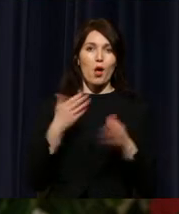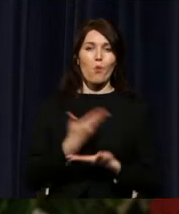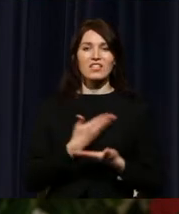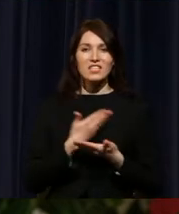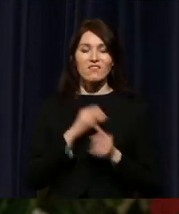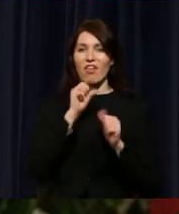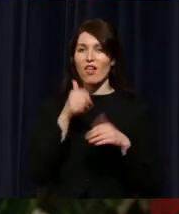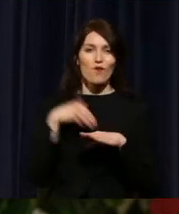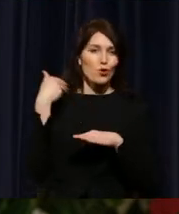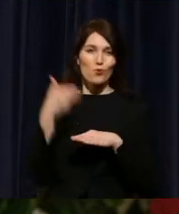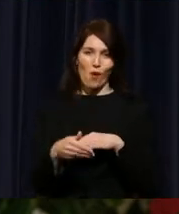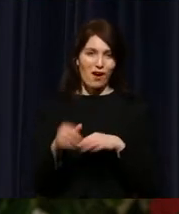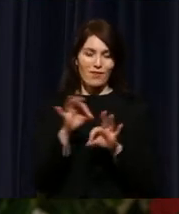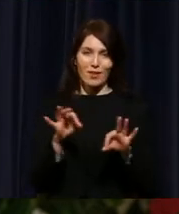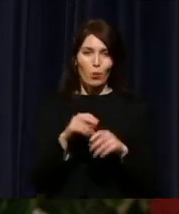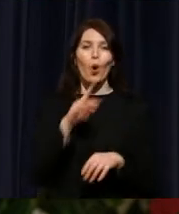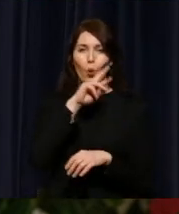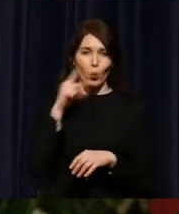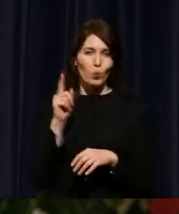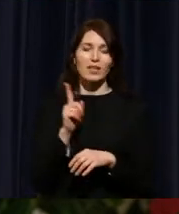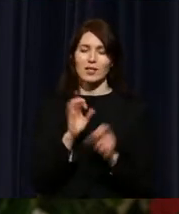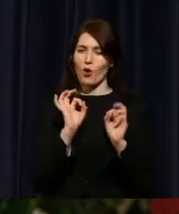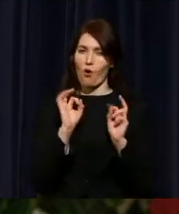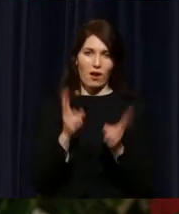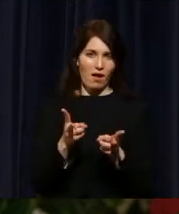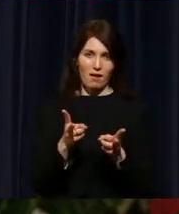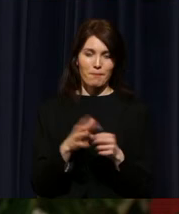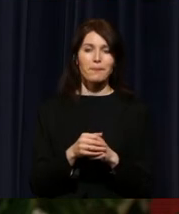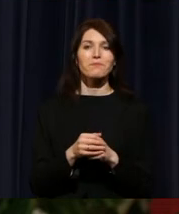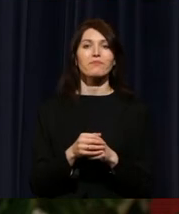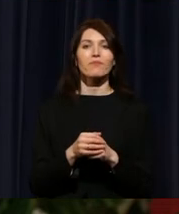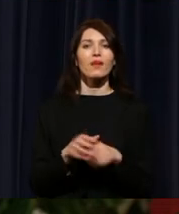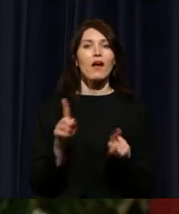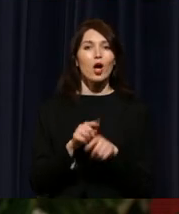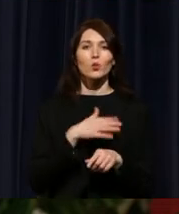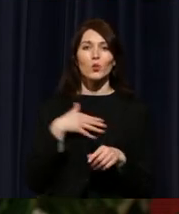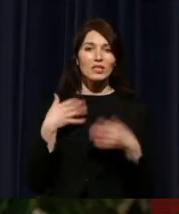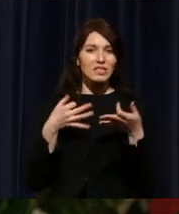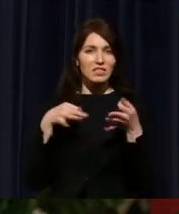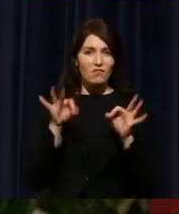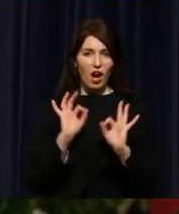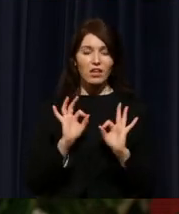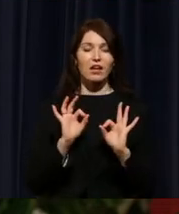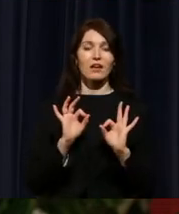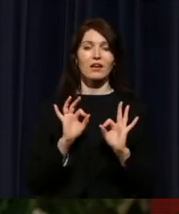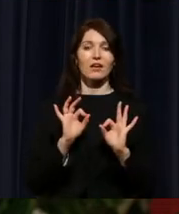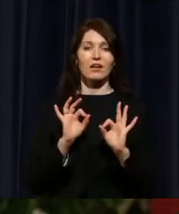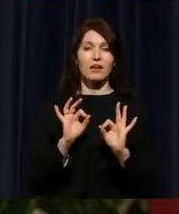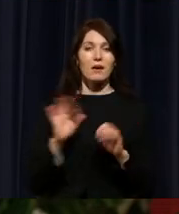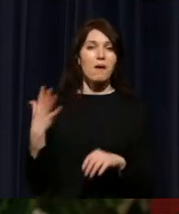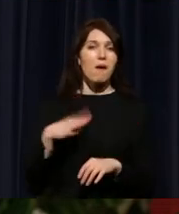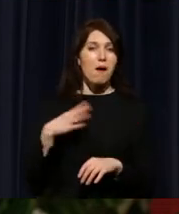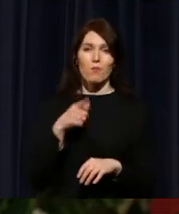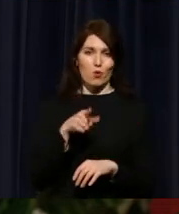nevar nokavēt, kļūdīties ir ok, un te ir arī tas ļoti svarīgais moments, ka kāpēc